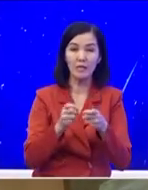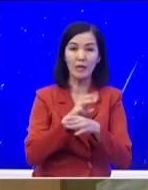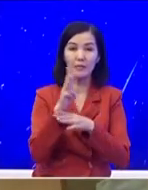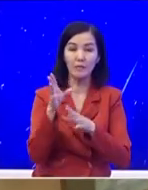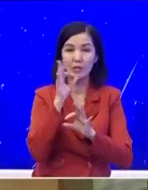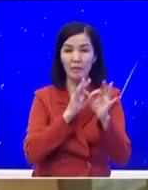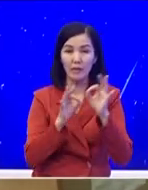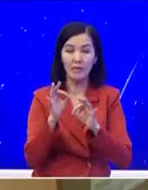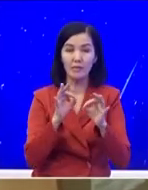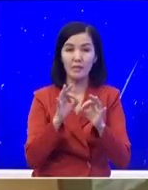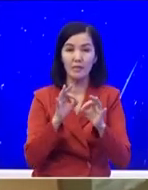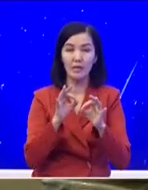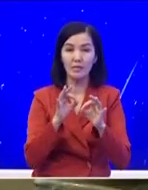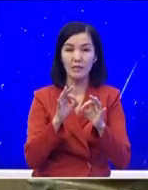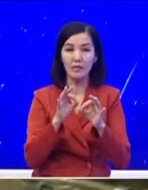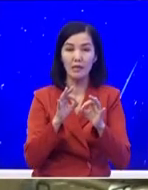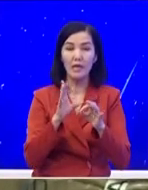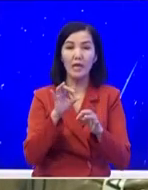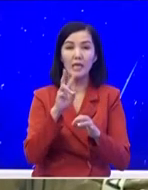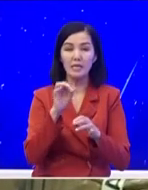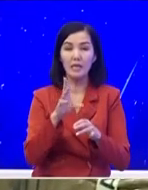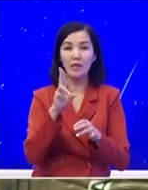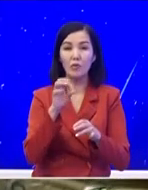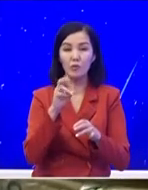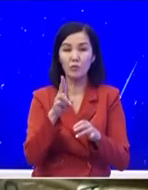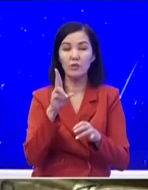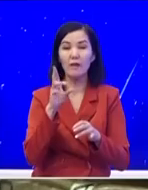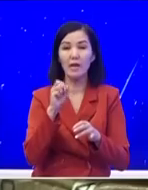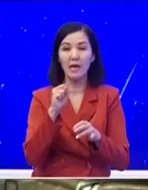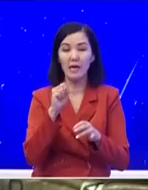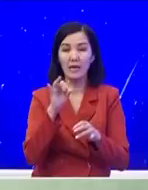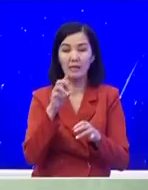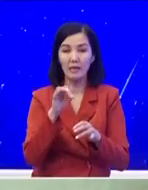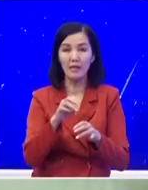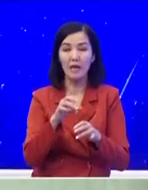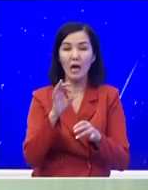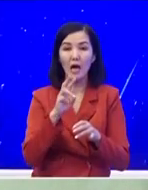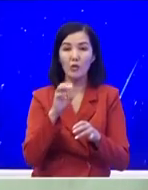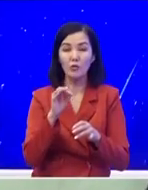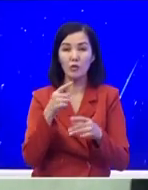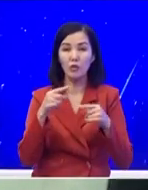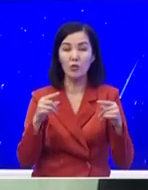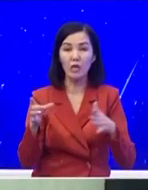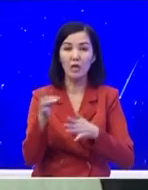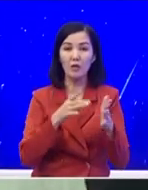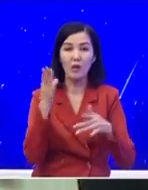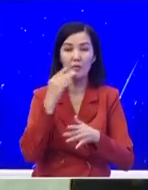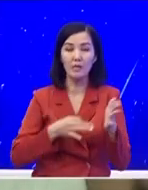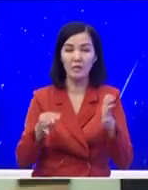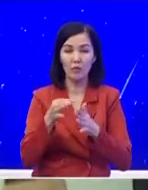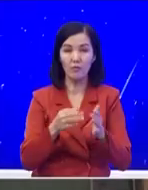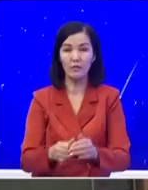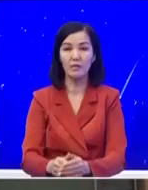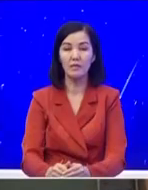препаратами медицинского назначения аптеки Скльдинского, Коксузского, Каратальского, Аксузского и других районов Талдыкурганского региона Алматинской